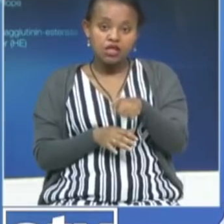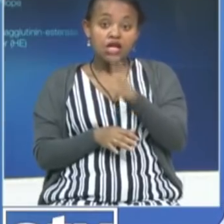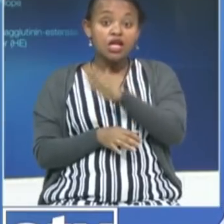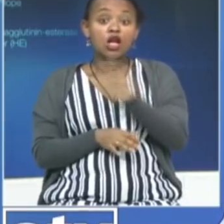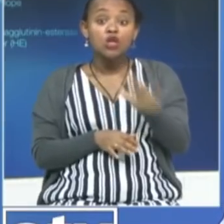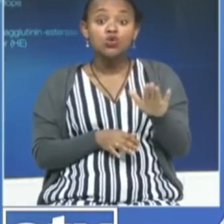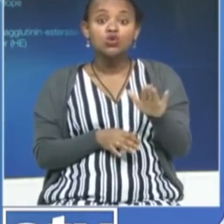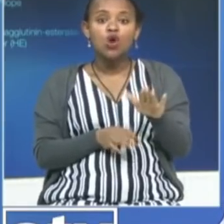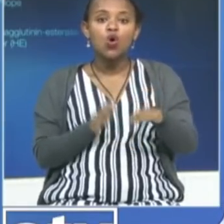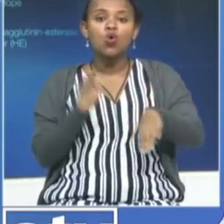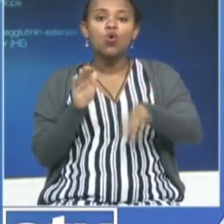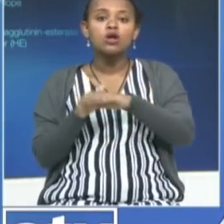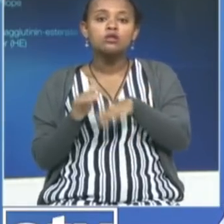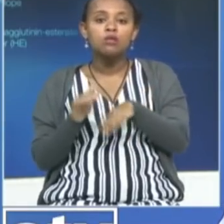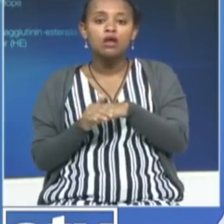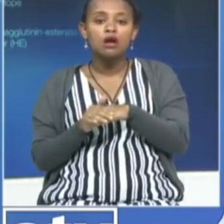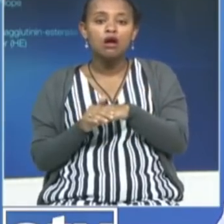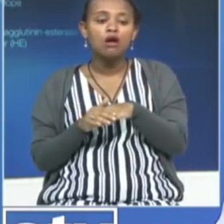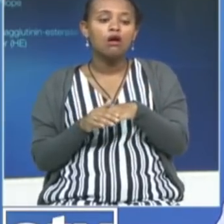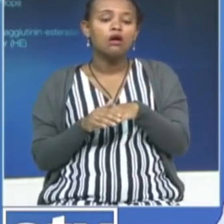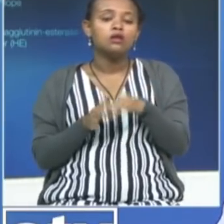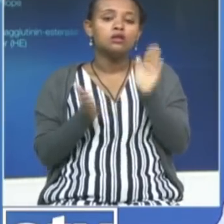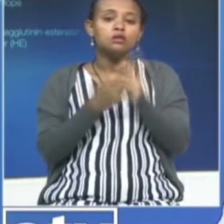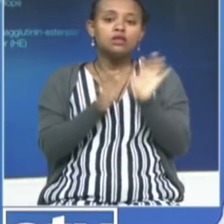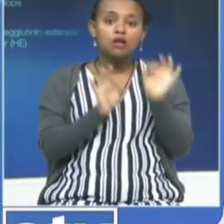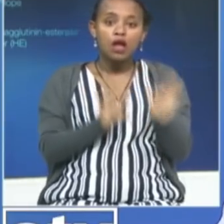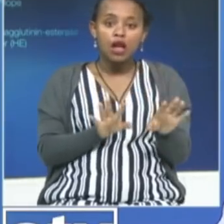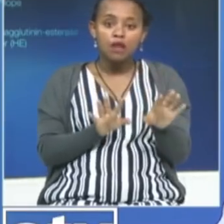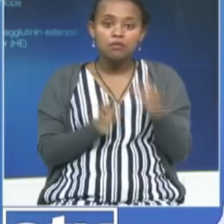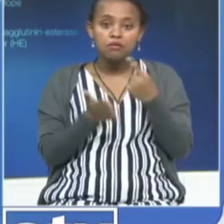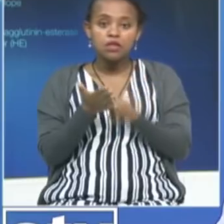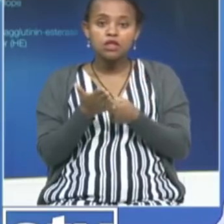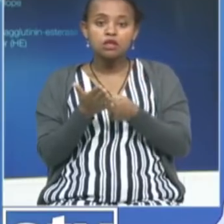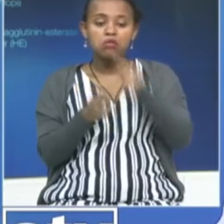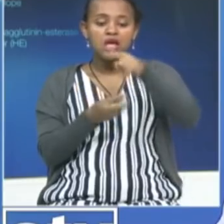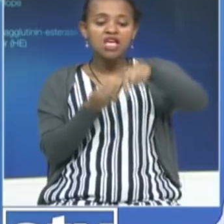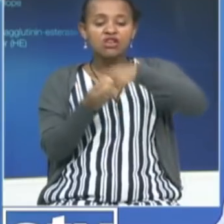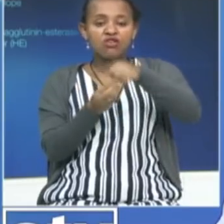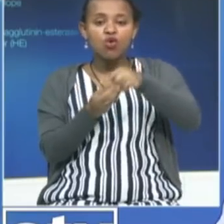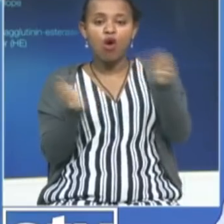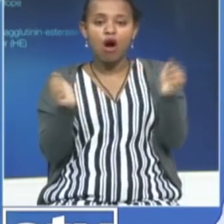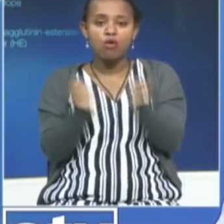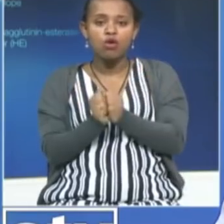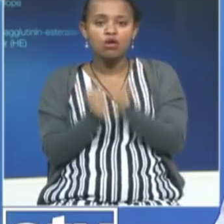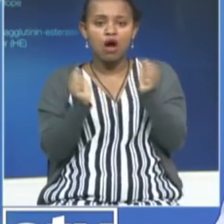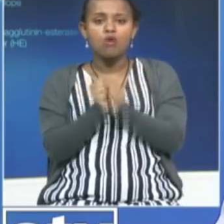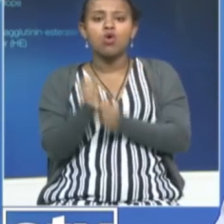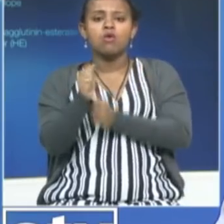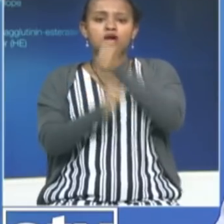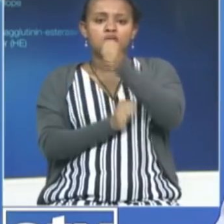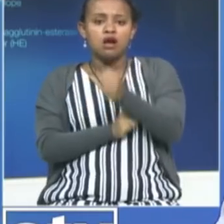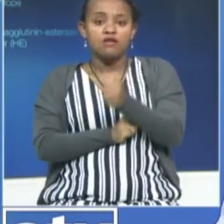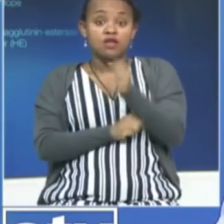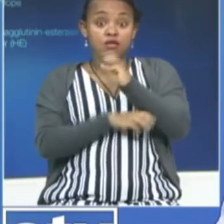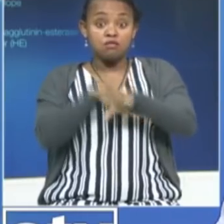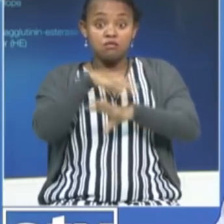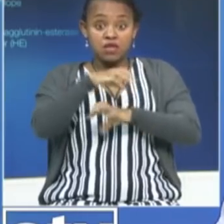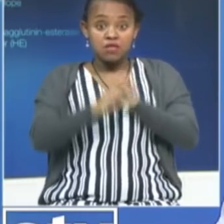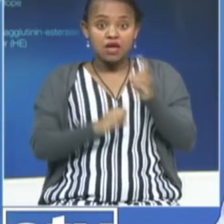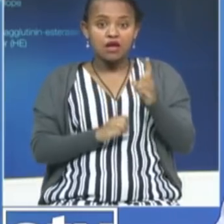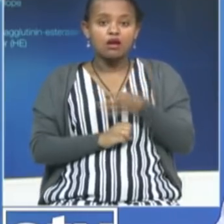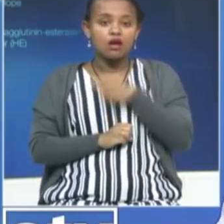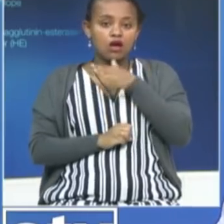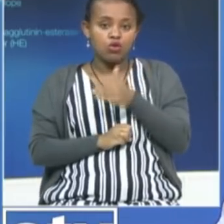ለልጆች አሁን ኳስ ሜዳም ትምህርት በሌለ አሁን የለም። ስለዚህ በየሰፈሩ አብሮነት በአብሮ ማሳለፍ የሚመከር